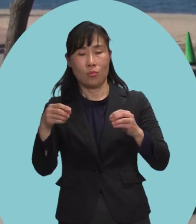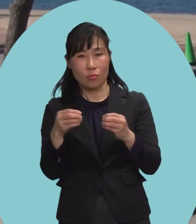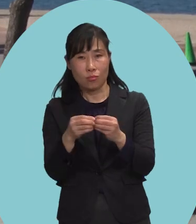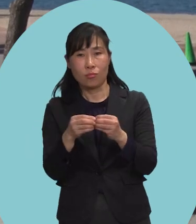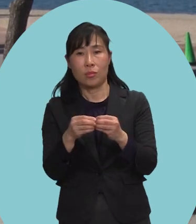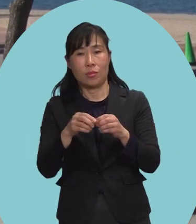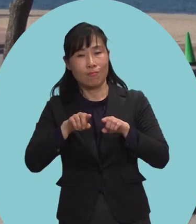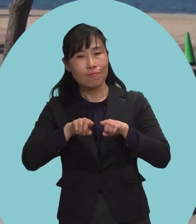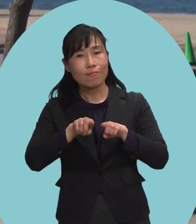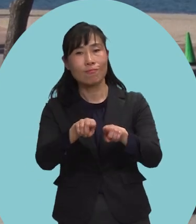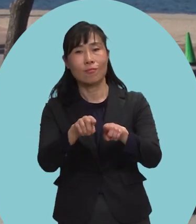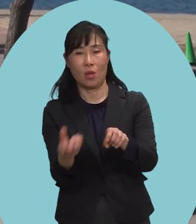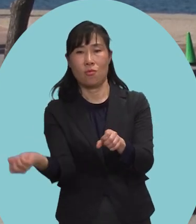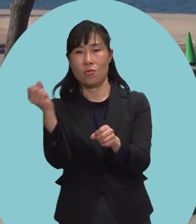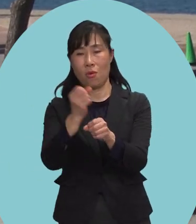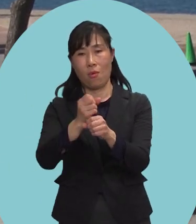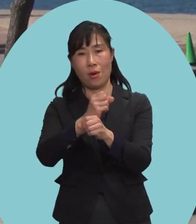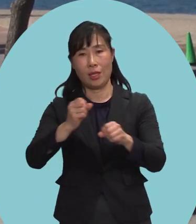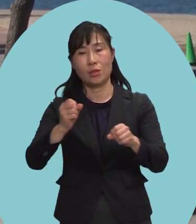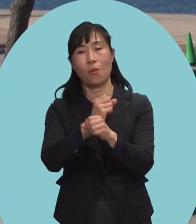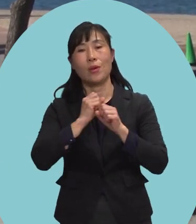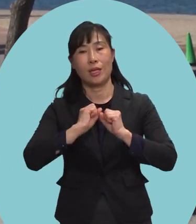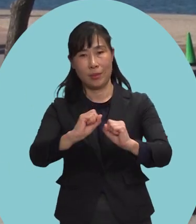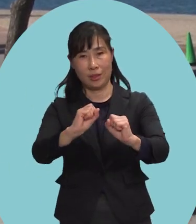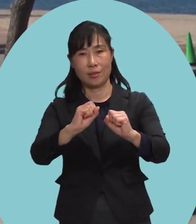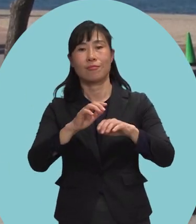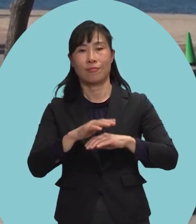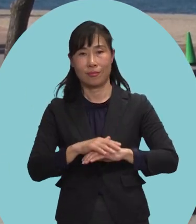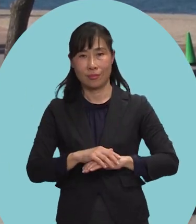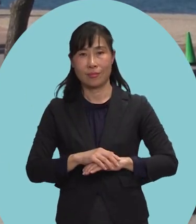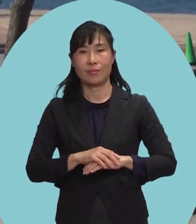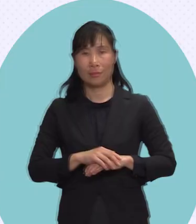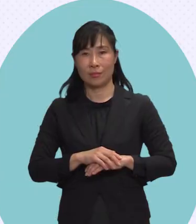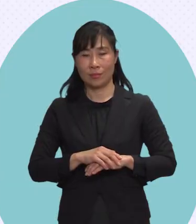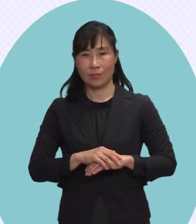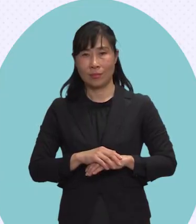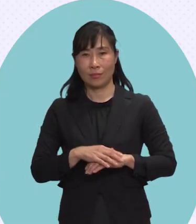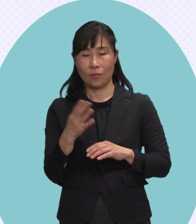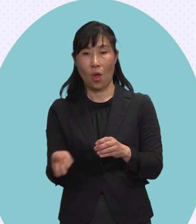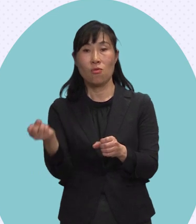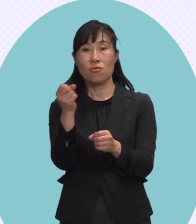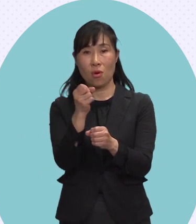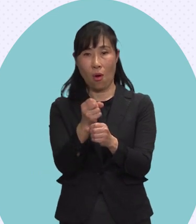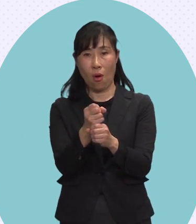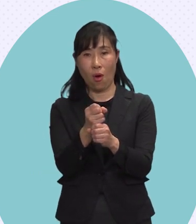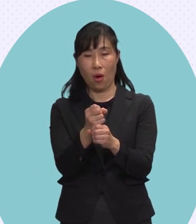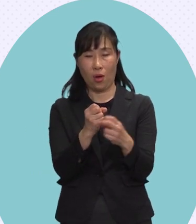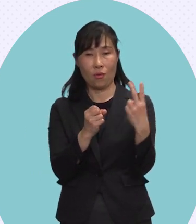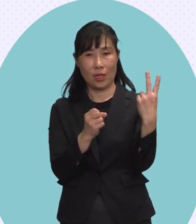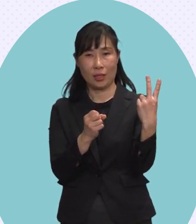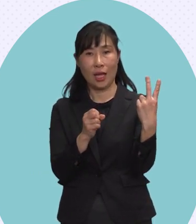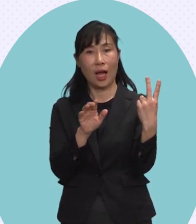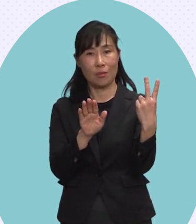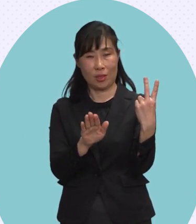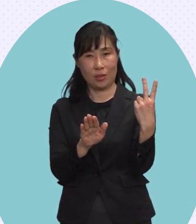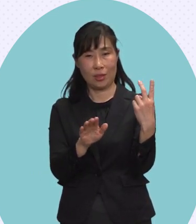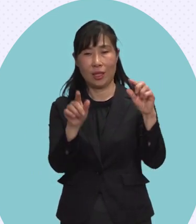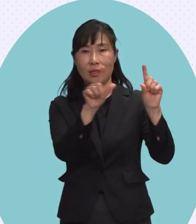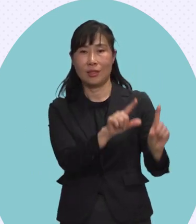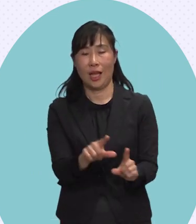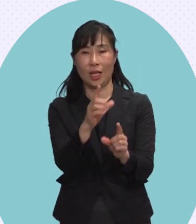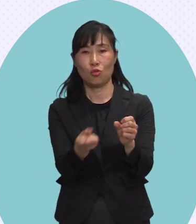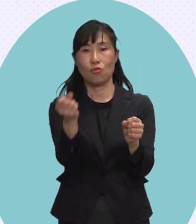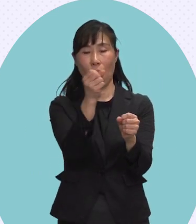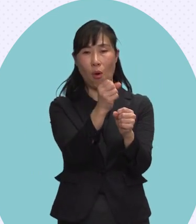き、時を待たず復興活動を開始します。 復興とは大きく生活の